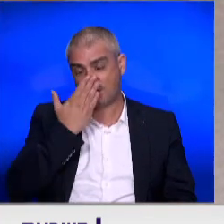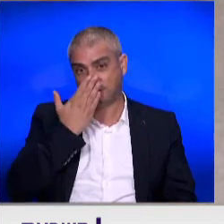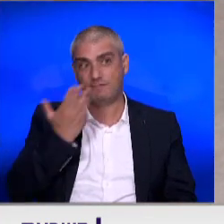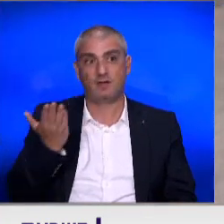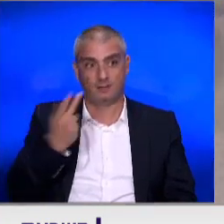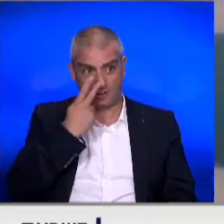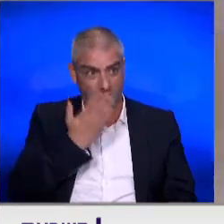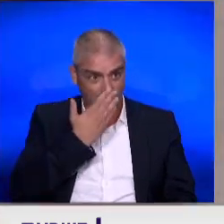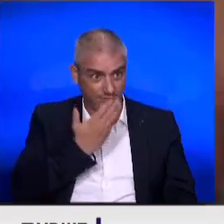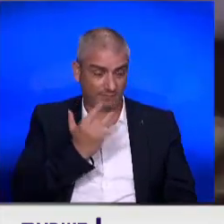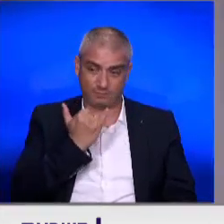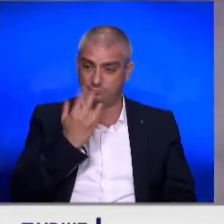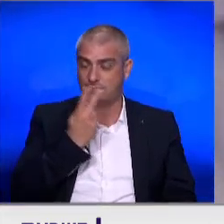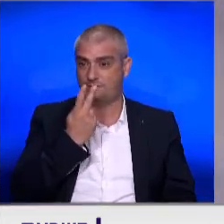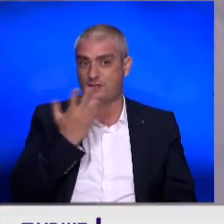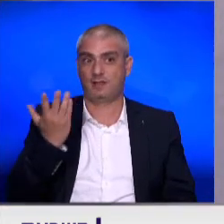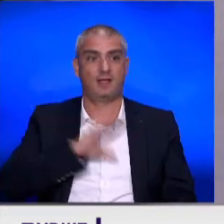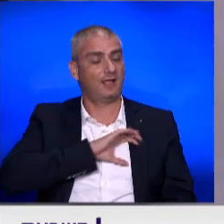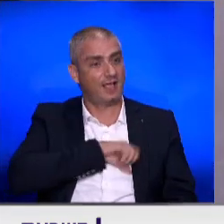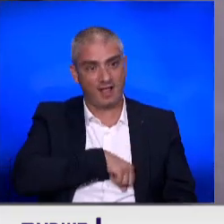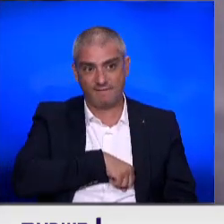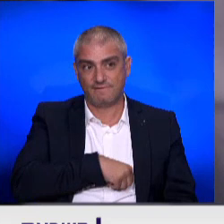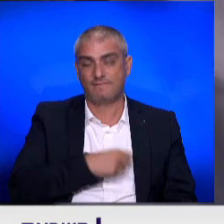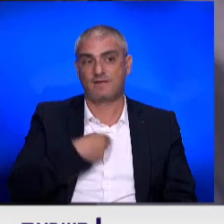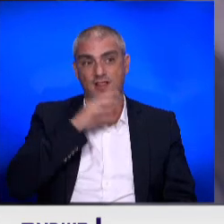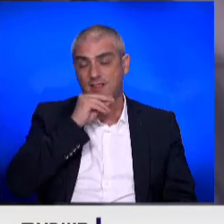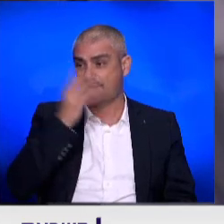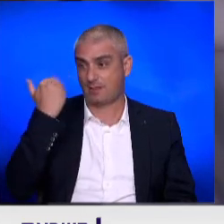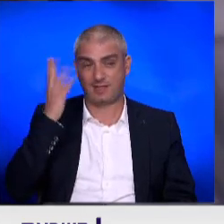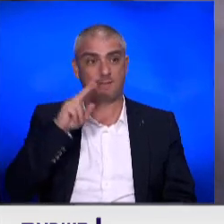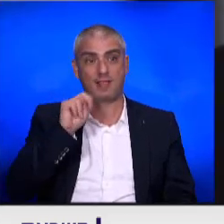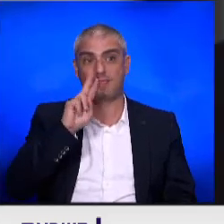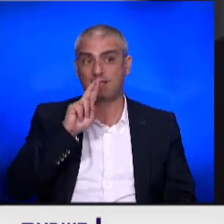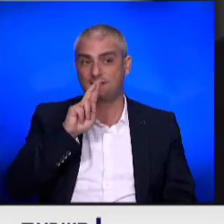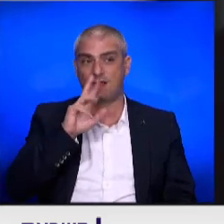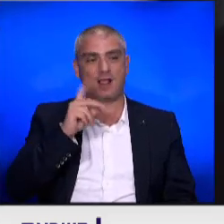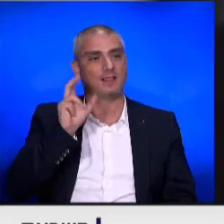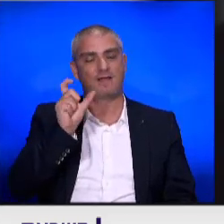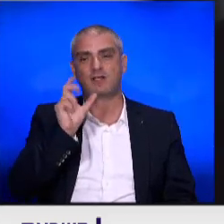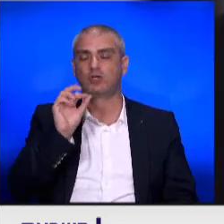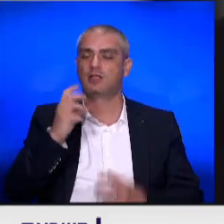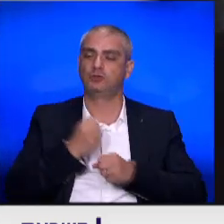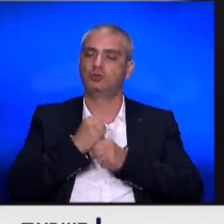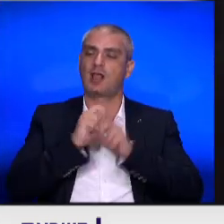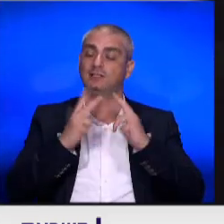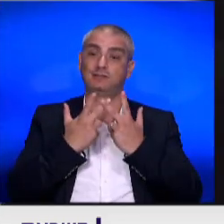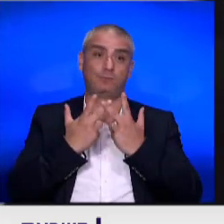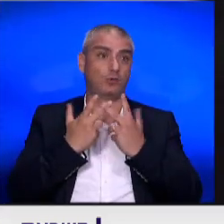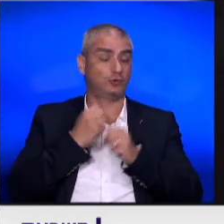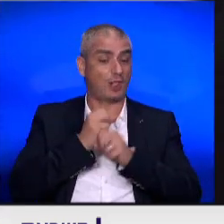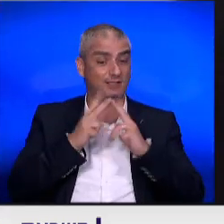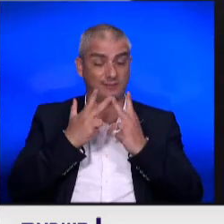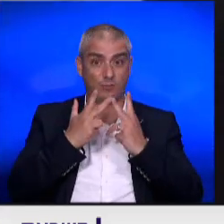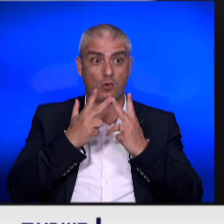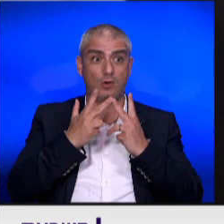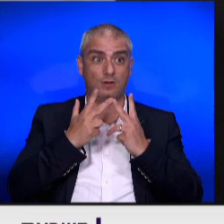אכזבה, ניר? בוודאי, בוודאי. כאב. אני דיברתי בזמנו גם עם ניר על המושג של שליח ציבור. שליח ציבור גם,